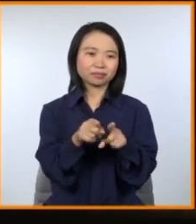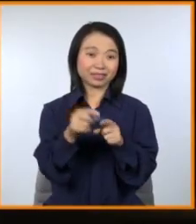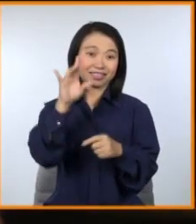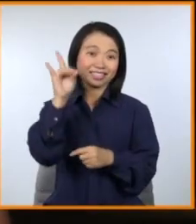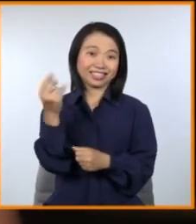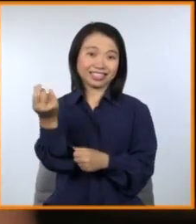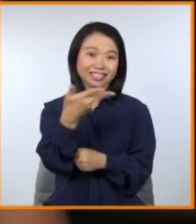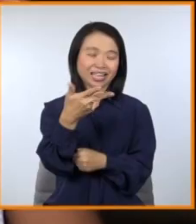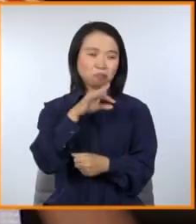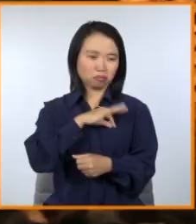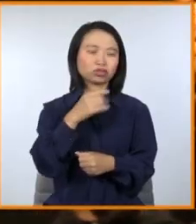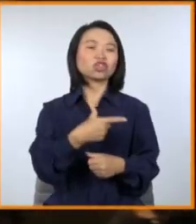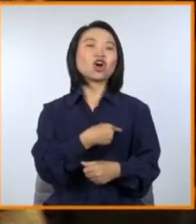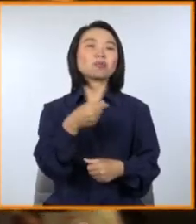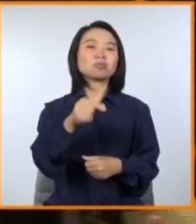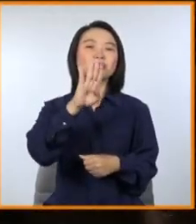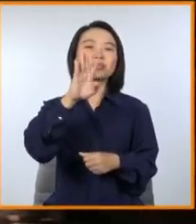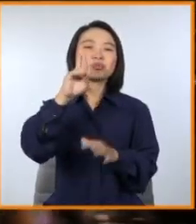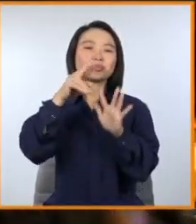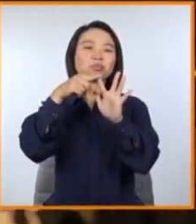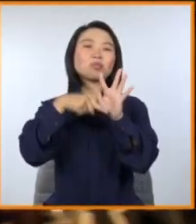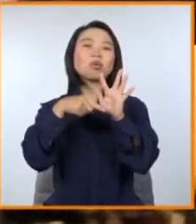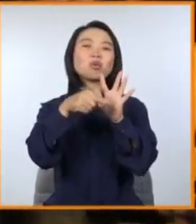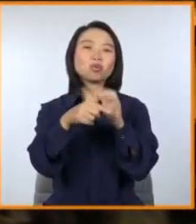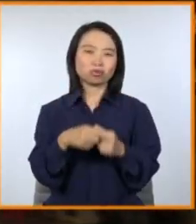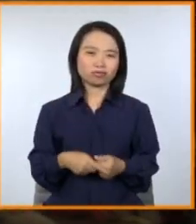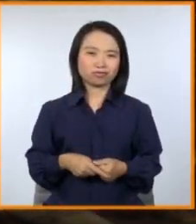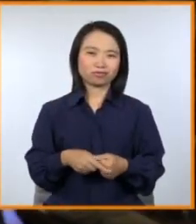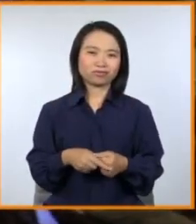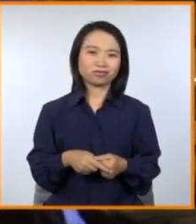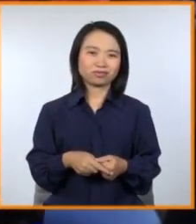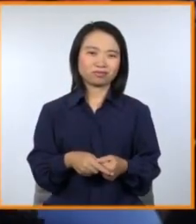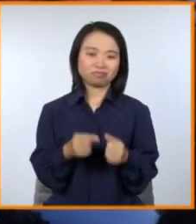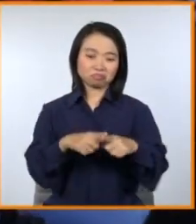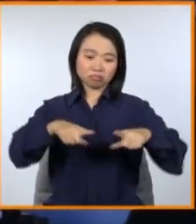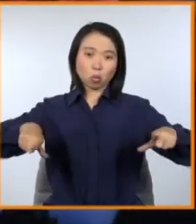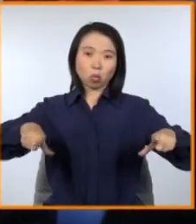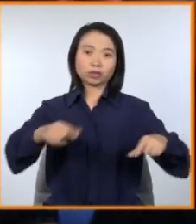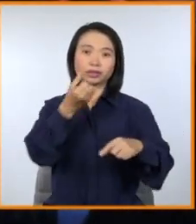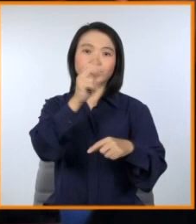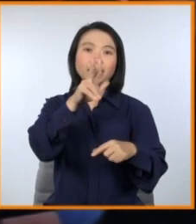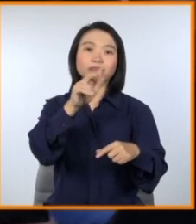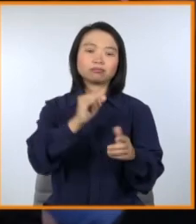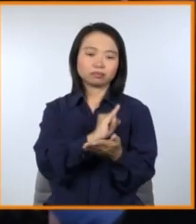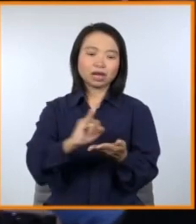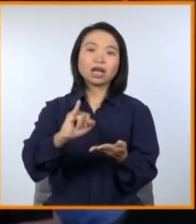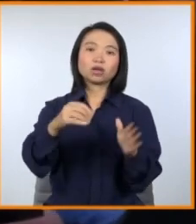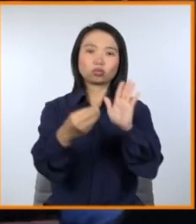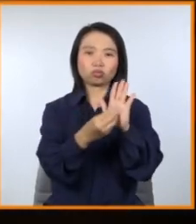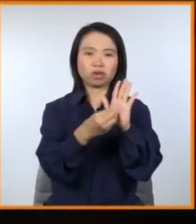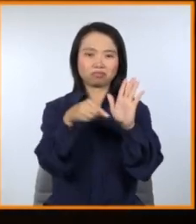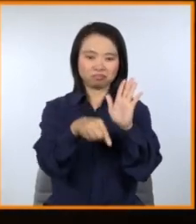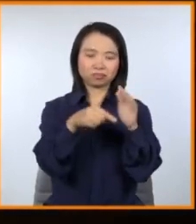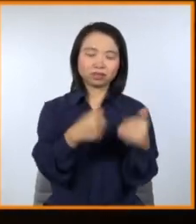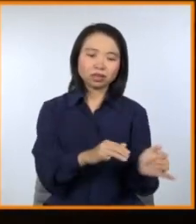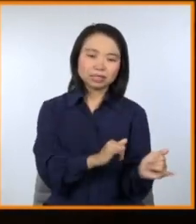ค่ะก็ชอบบูค่ะ ไดโนเสาร์แพลเน็ตจะตั้งอยู่บนพื้นที่13ไร่ใจกลางกรุงอีกเกือบ1ปีนะคะก่อนจะ